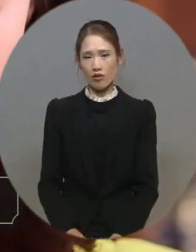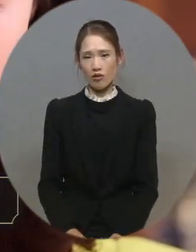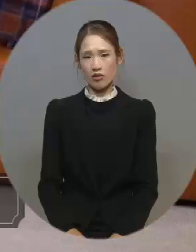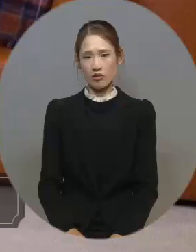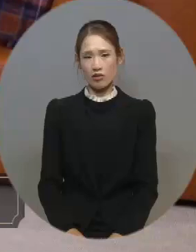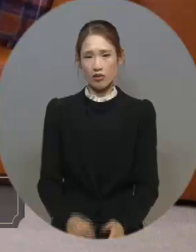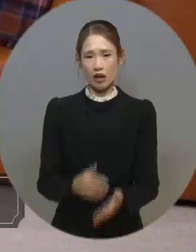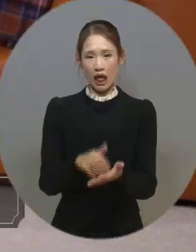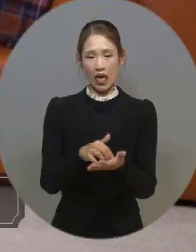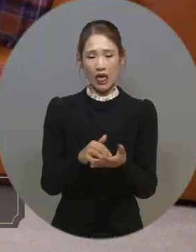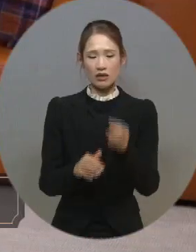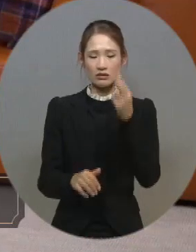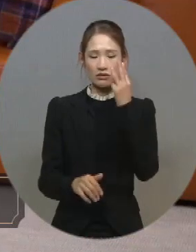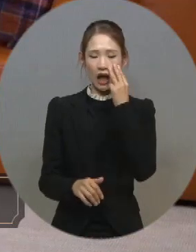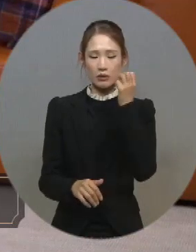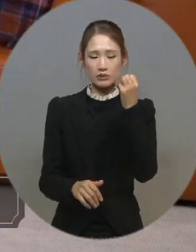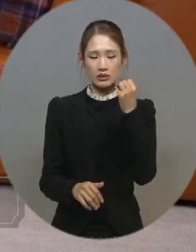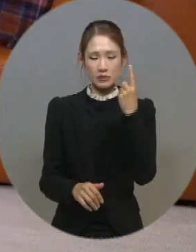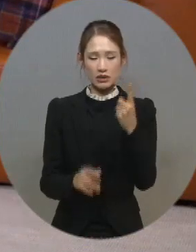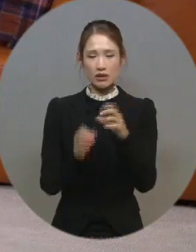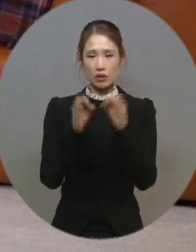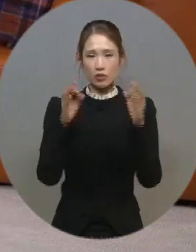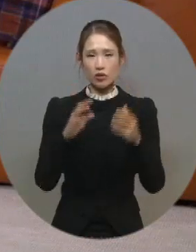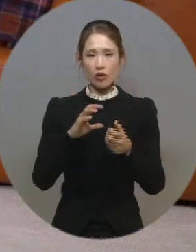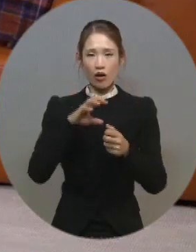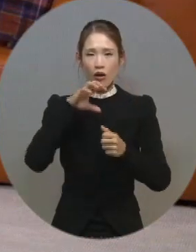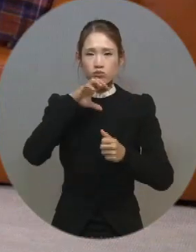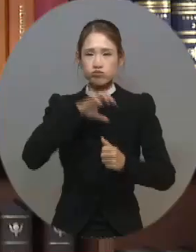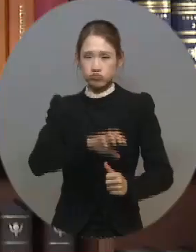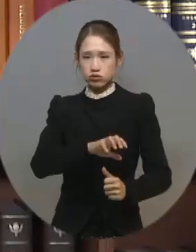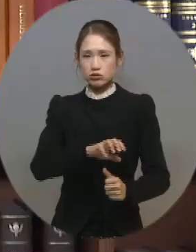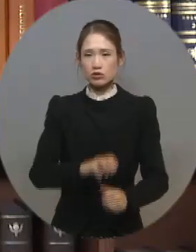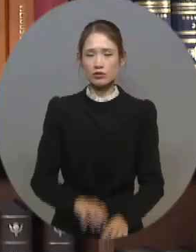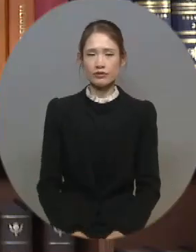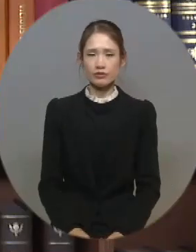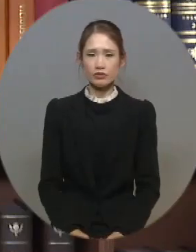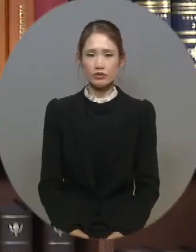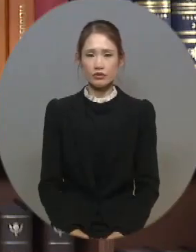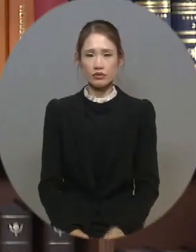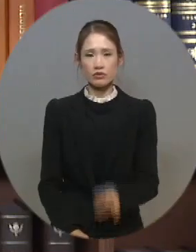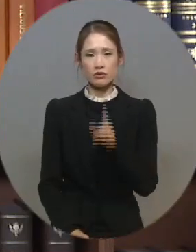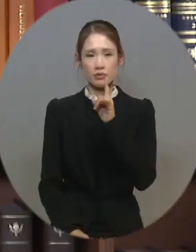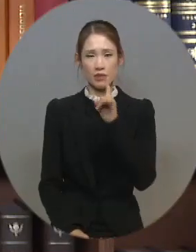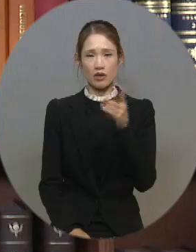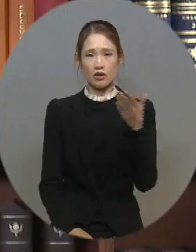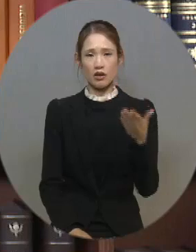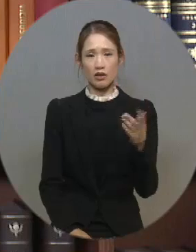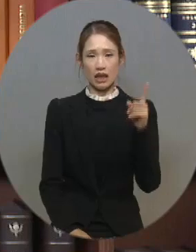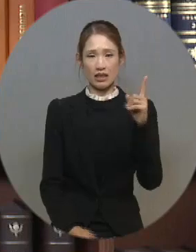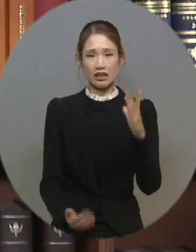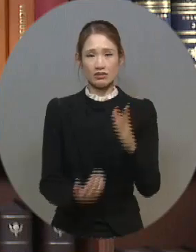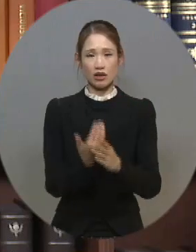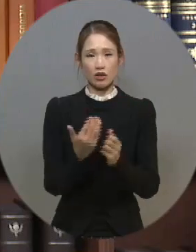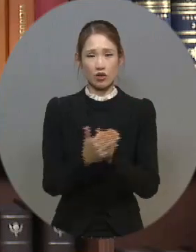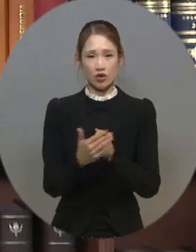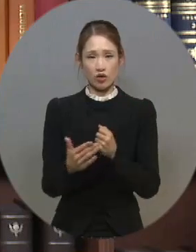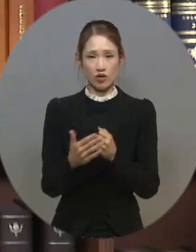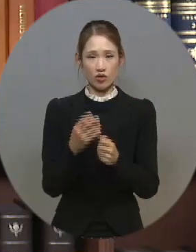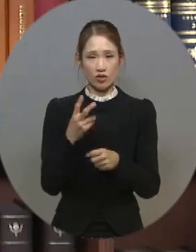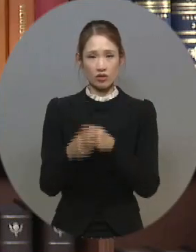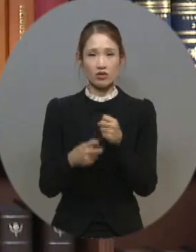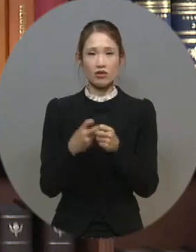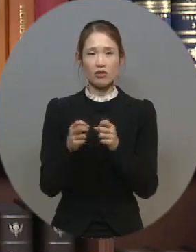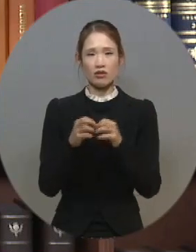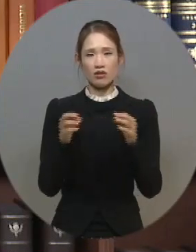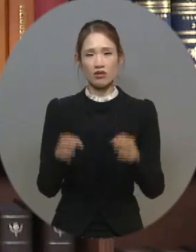무려 31개월 동안 억류를 합니다. 아까 말씀하신 그 사건 하나 때문에 그런 네, 거예요? 그 사건 20년이라는 세월을?